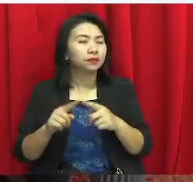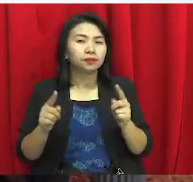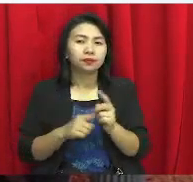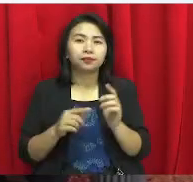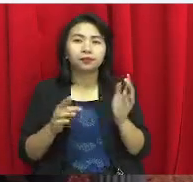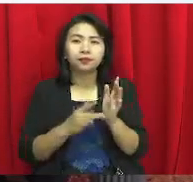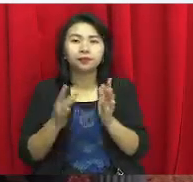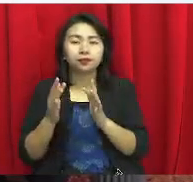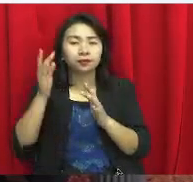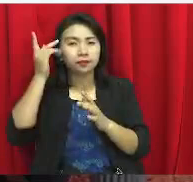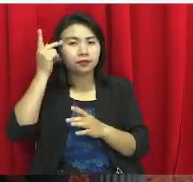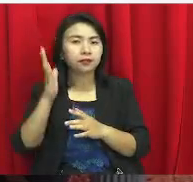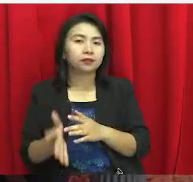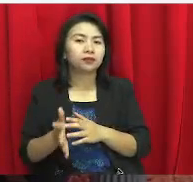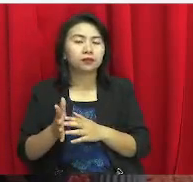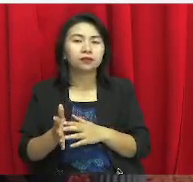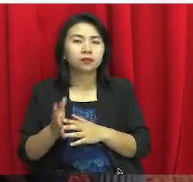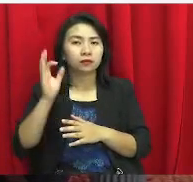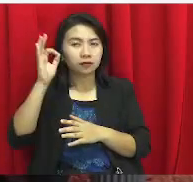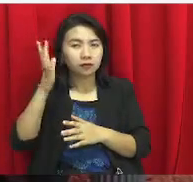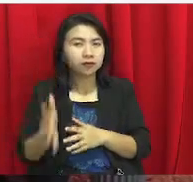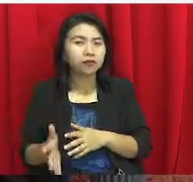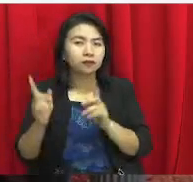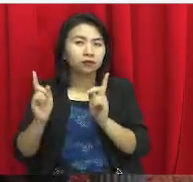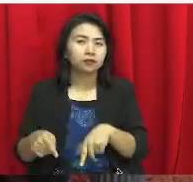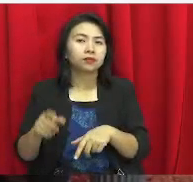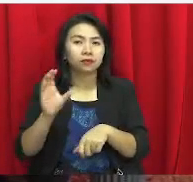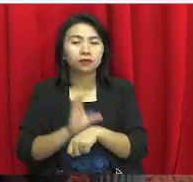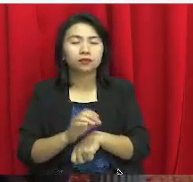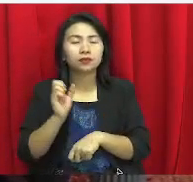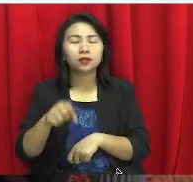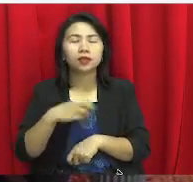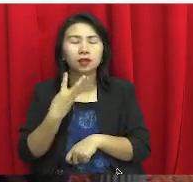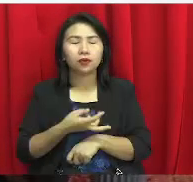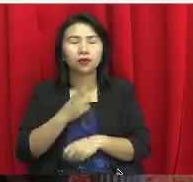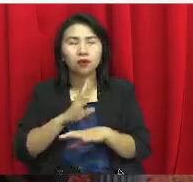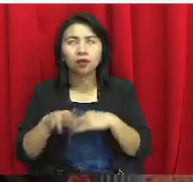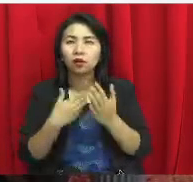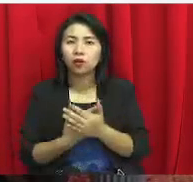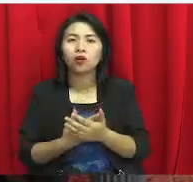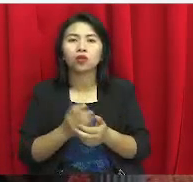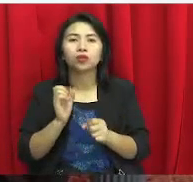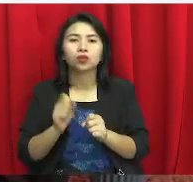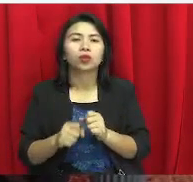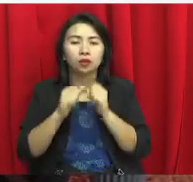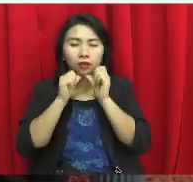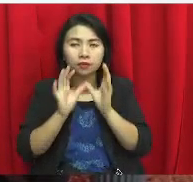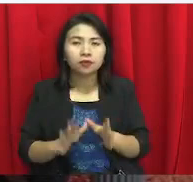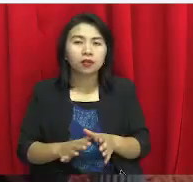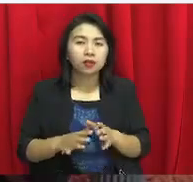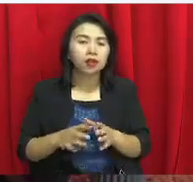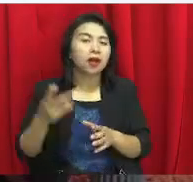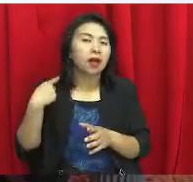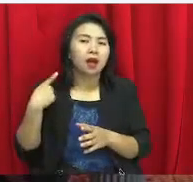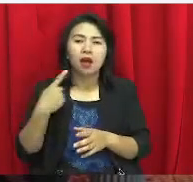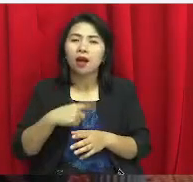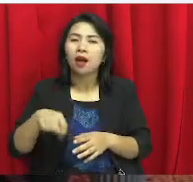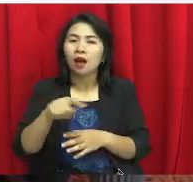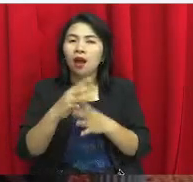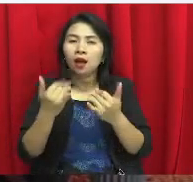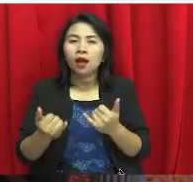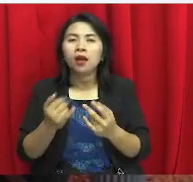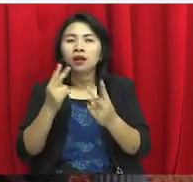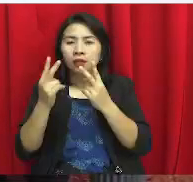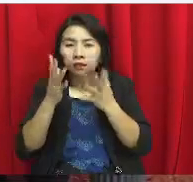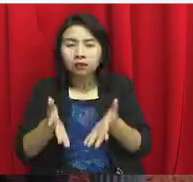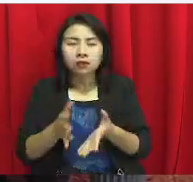and as leaders, we are blessed to impart you sa bagay mo yun. Ito, we're glad that we can impart you. And this, tandaan natin, hindi lang tayo iiwalay